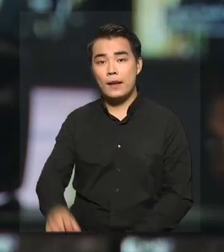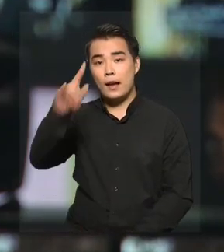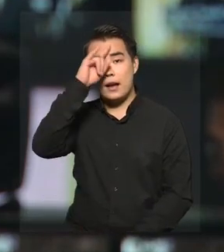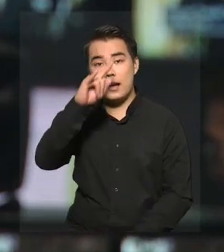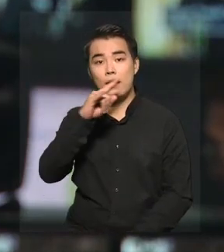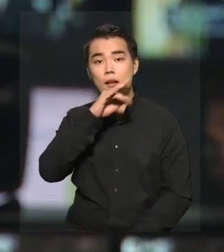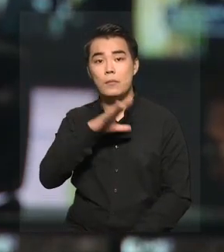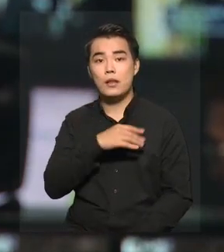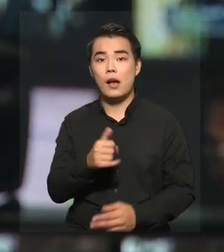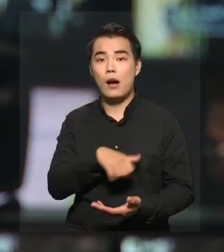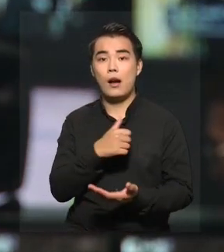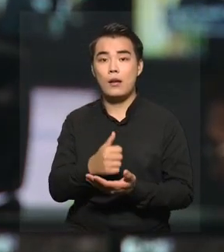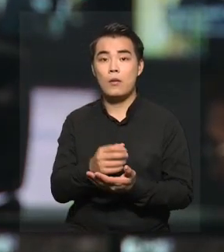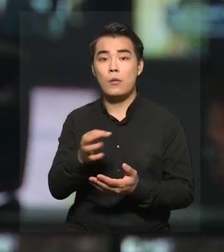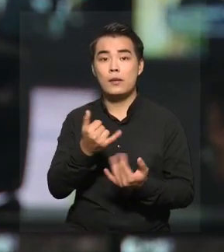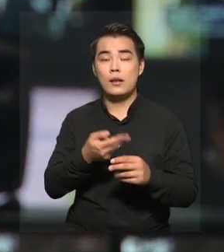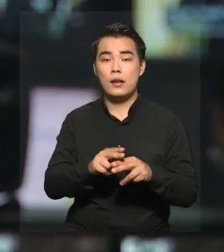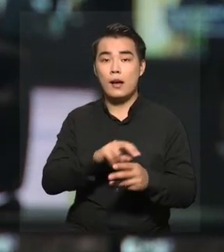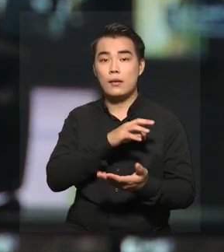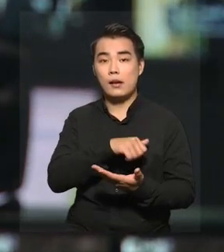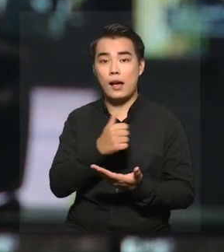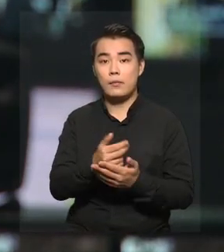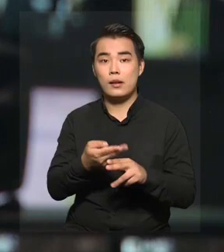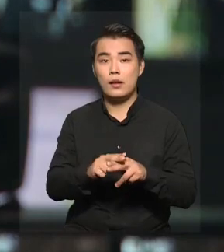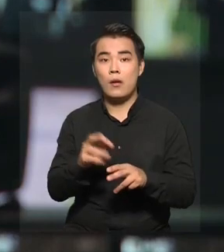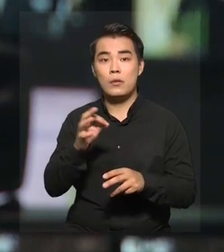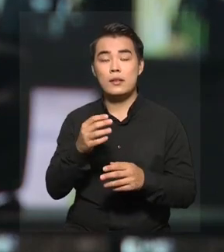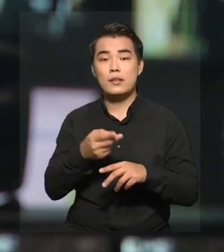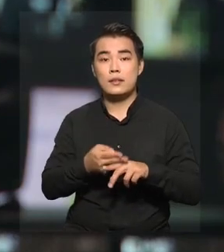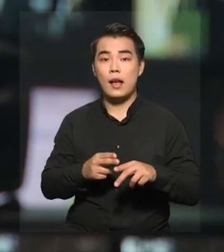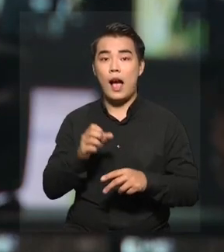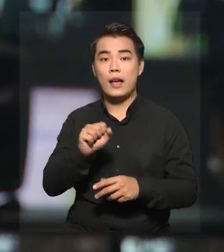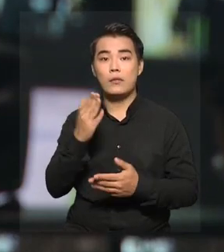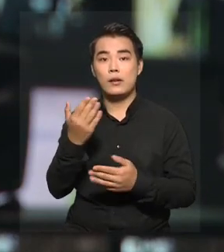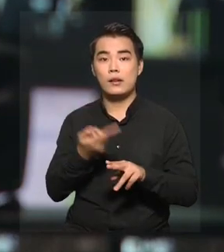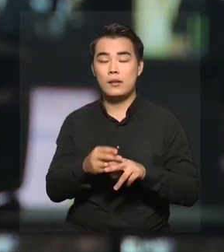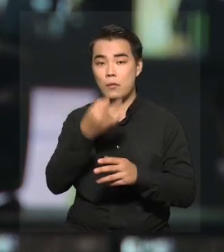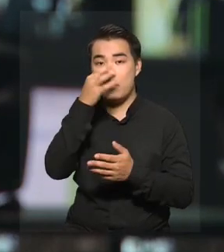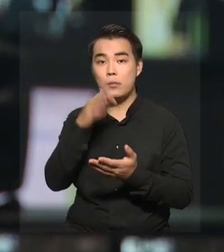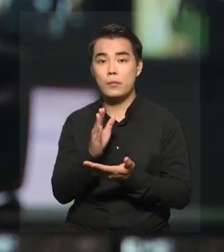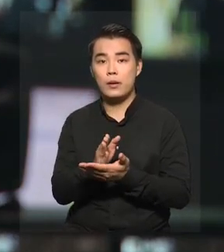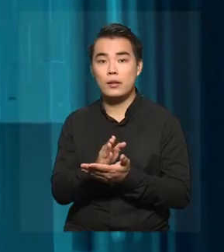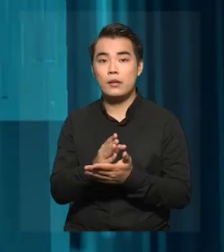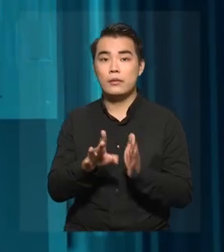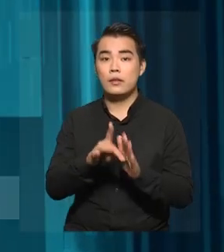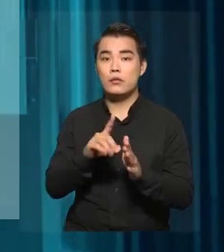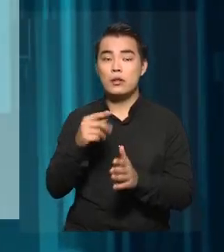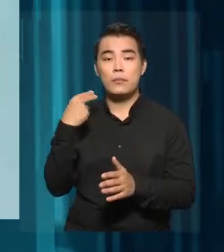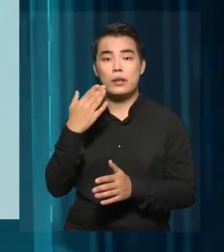Қазақстанда өткен аудан әкімдерін сайлау Орталық Азия аймағындағы алғашқы осындай саяси тәжірибе. Президент Қасым Жомарт